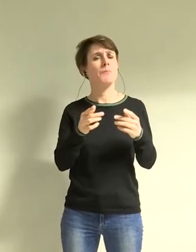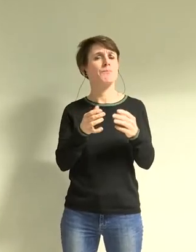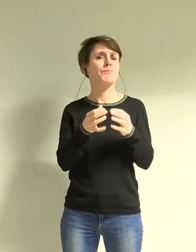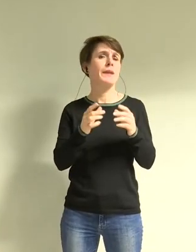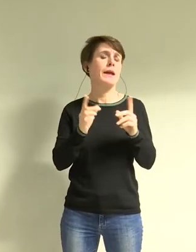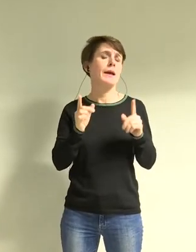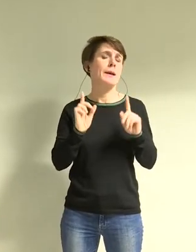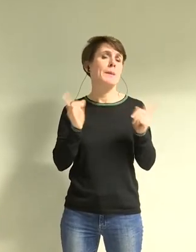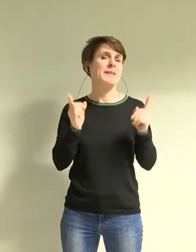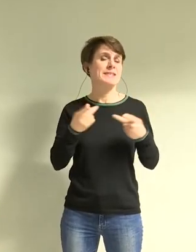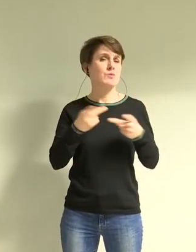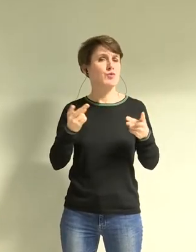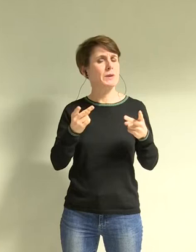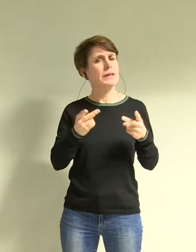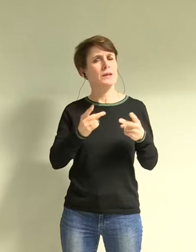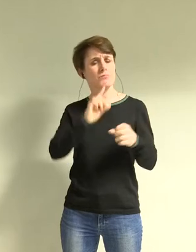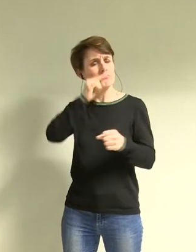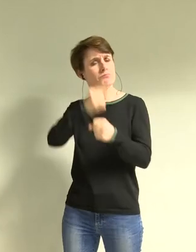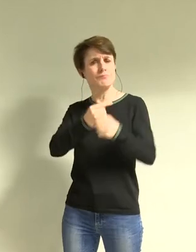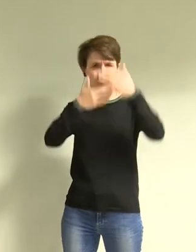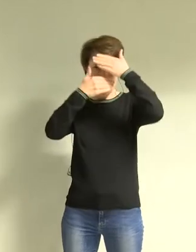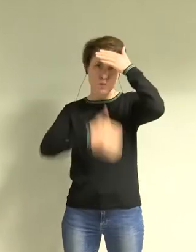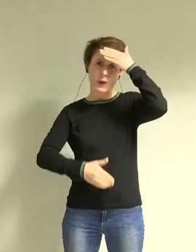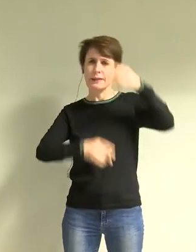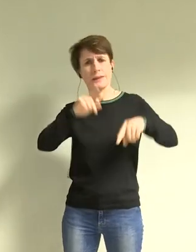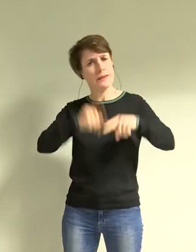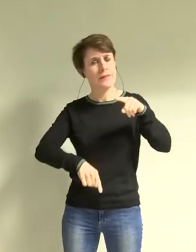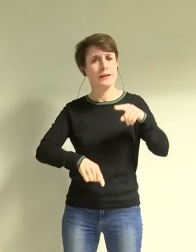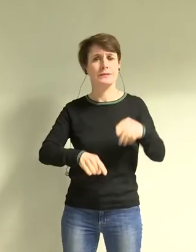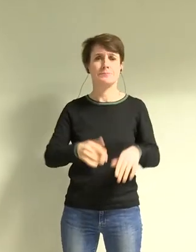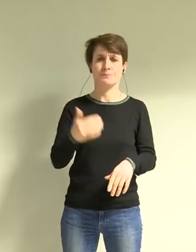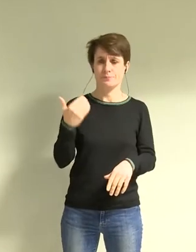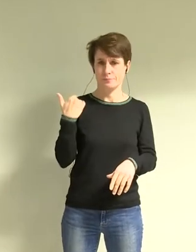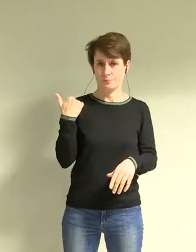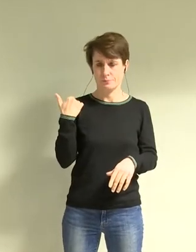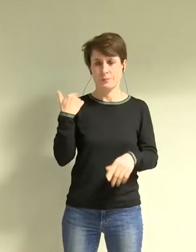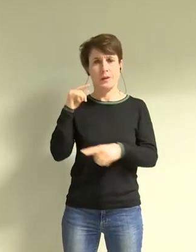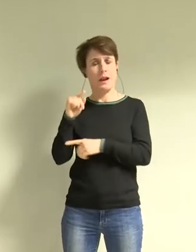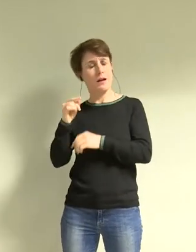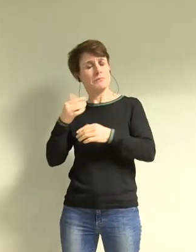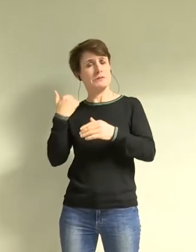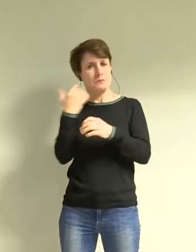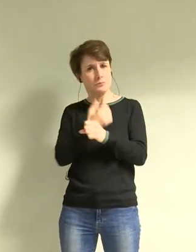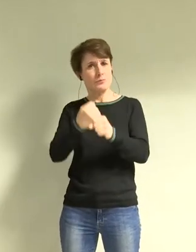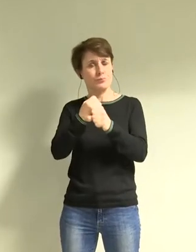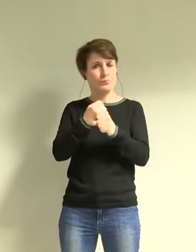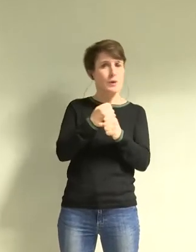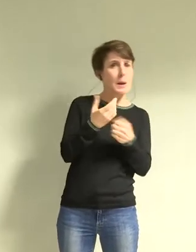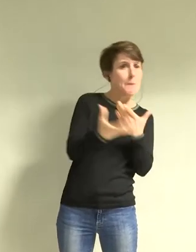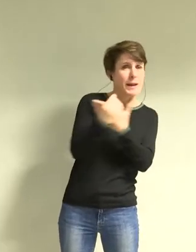le maire de grenoble a récemment autorisé une procédure de participation citoyenne qui pourrait permettre aux partisans du burkini